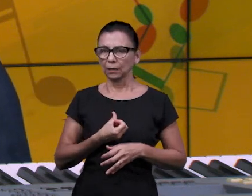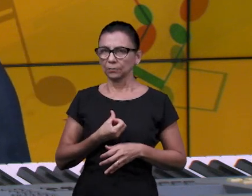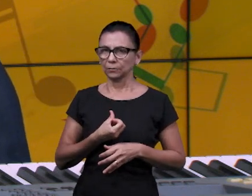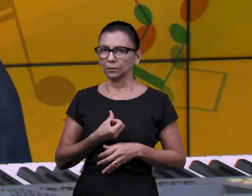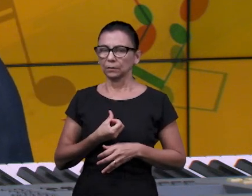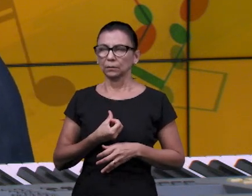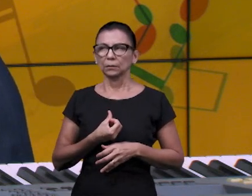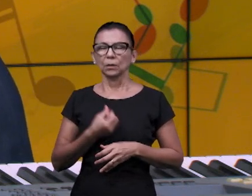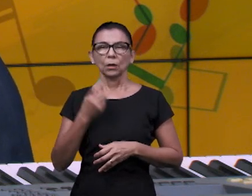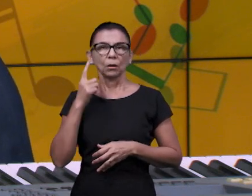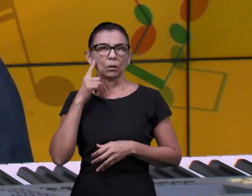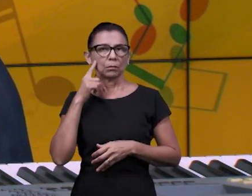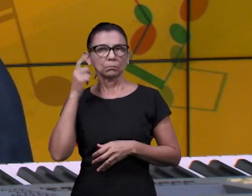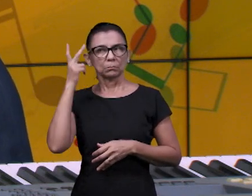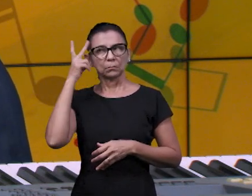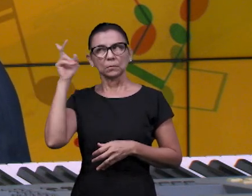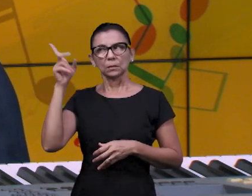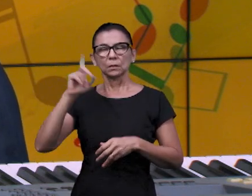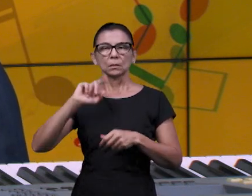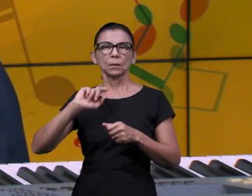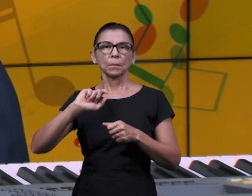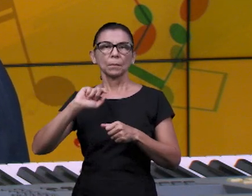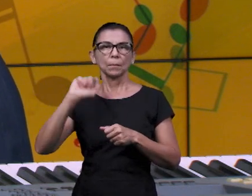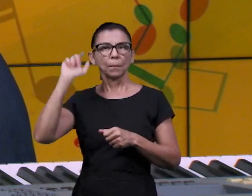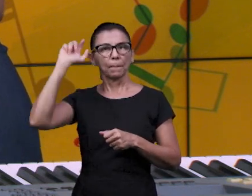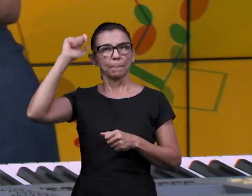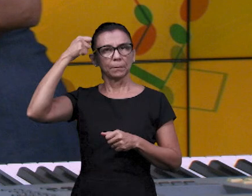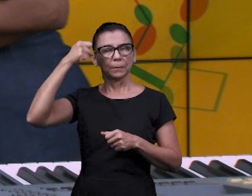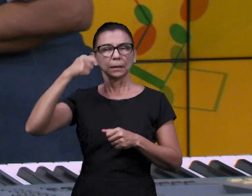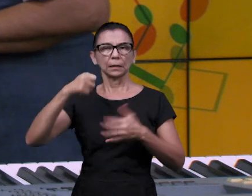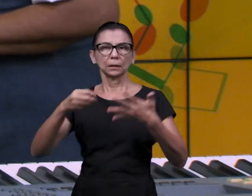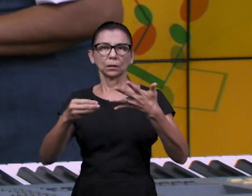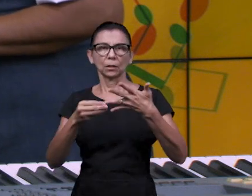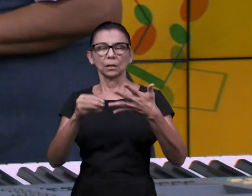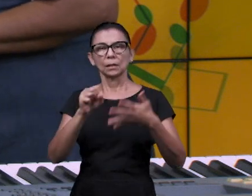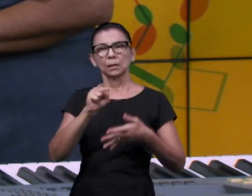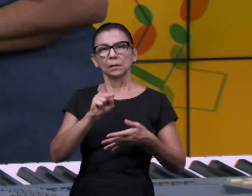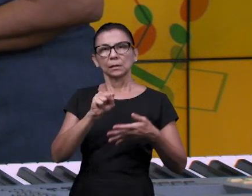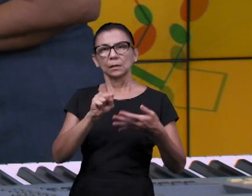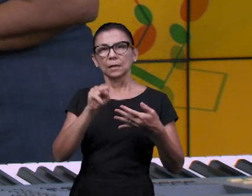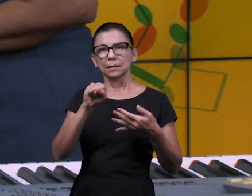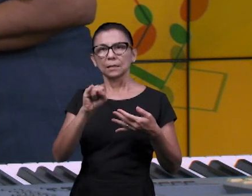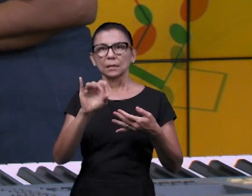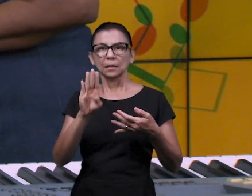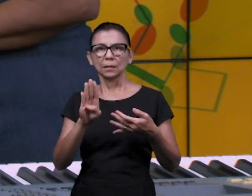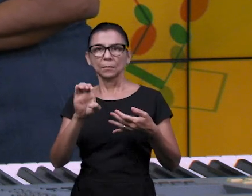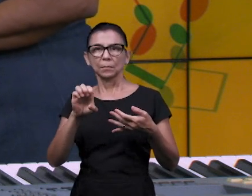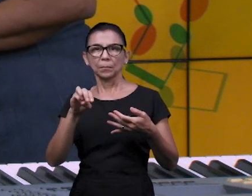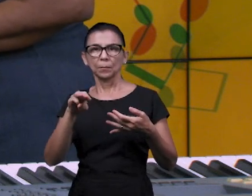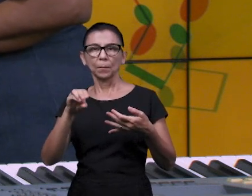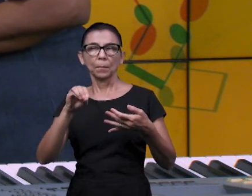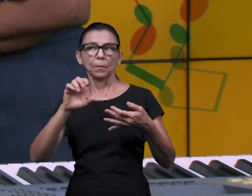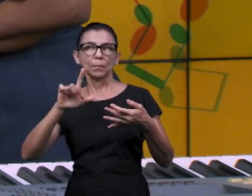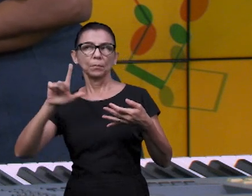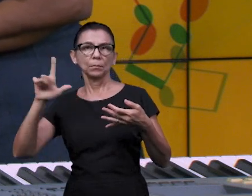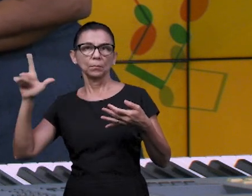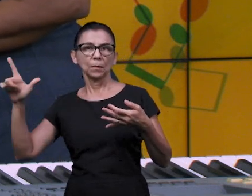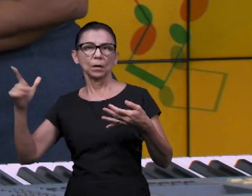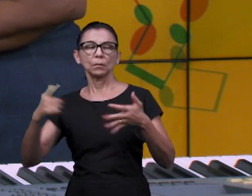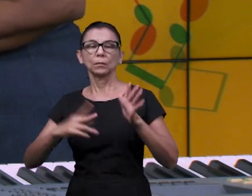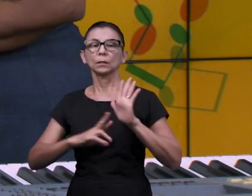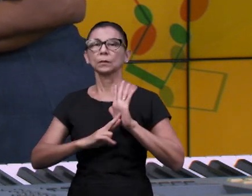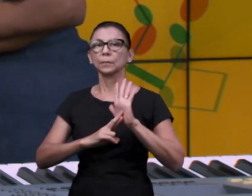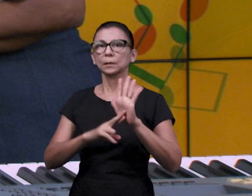la note. Et généralement, c'est une touche noire. Regardez, Si bémol. En représentant, ici dans la partition, nous avons le